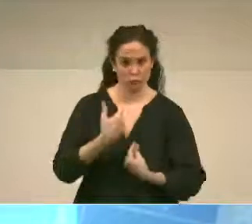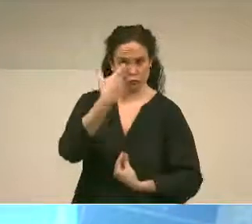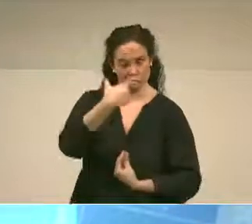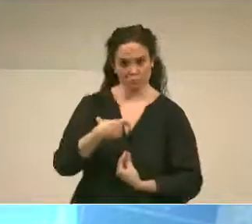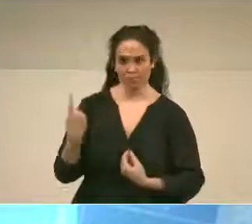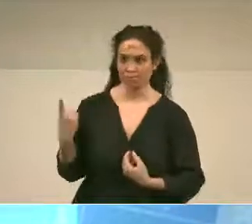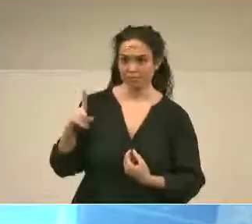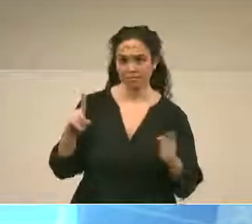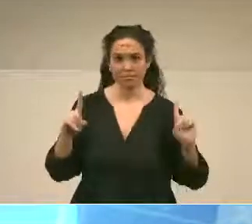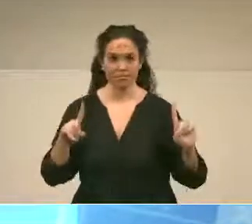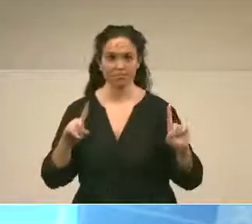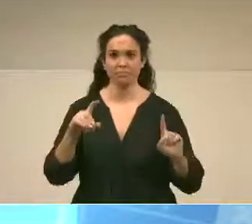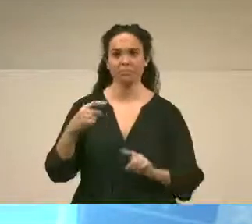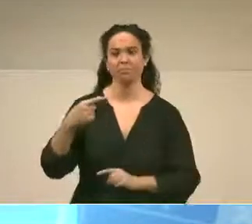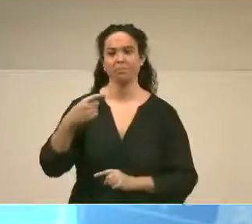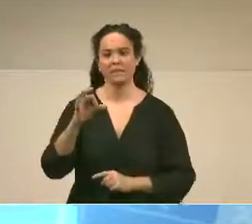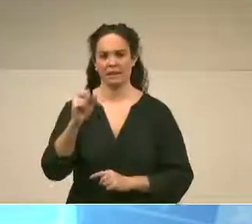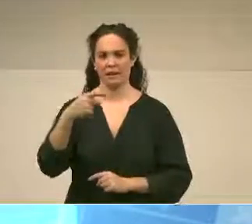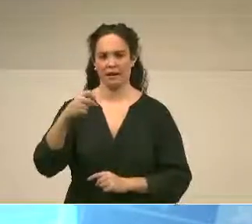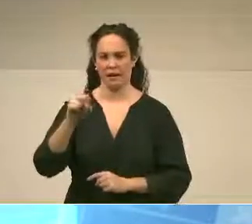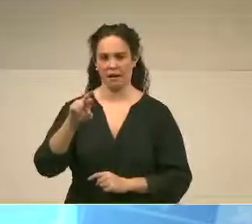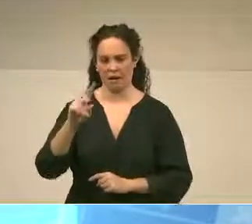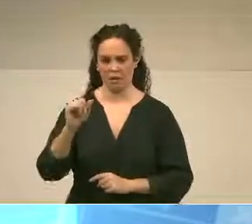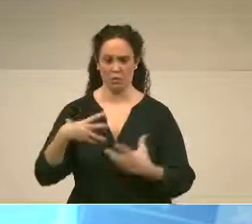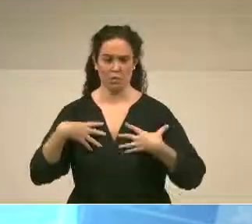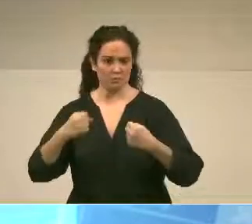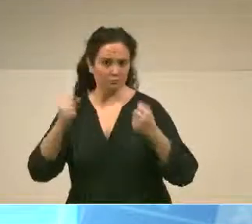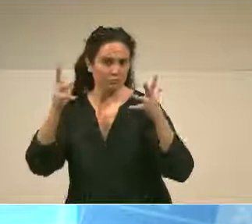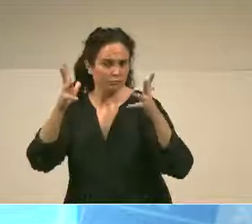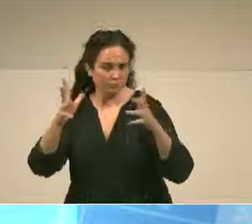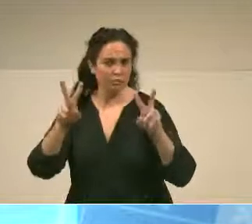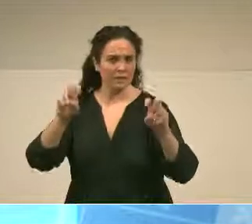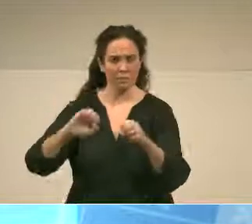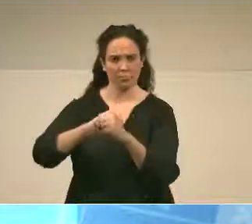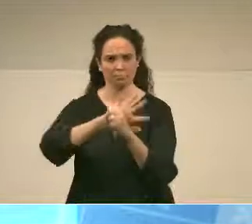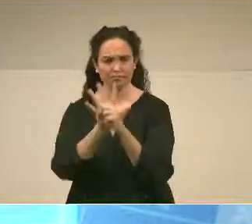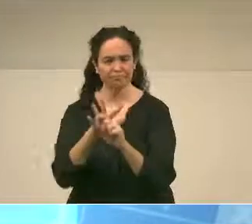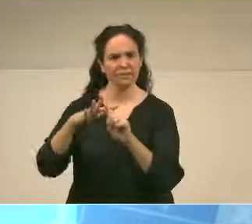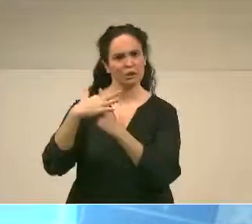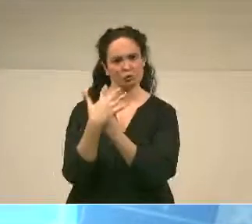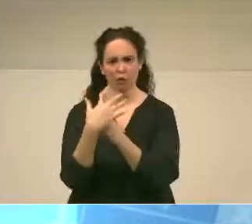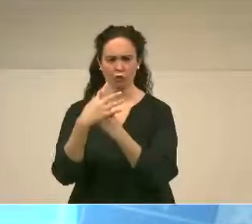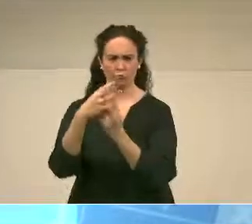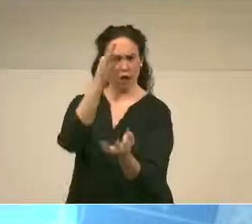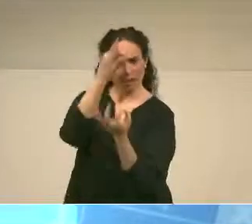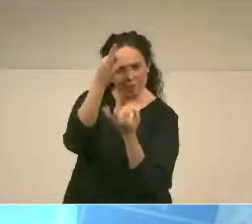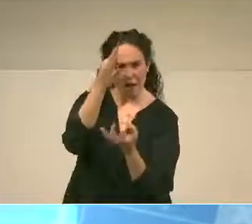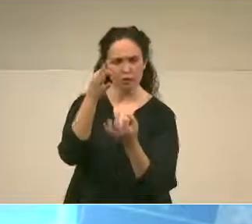Gotzone Sagardui, sailburua, osasun kontuan eta koronavirusaren inguruko eraginak